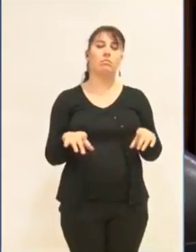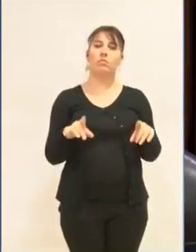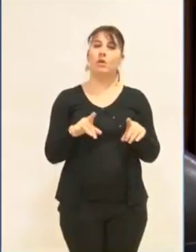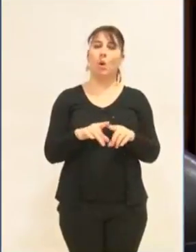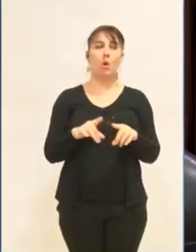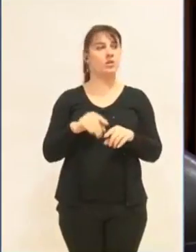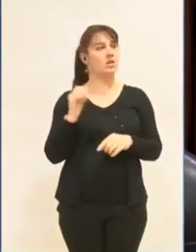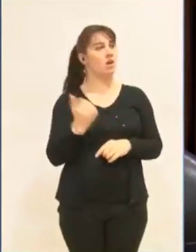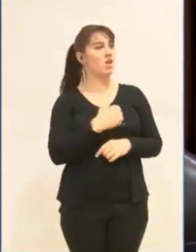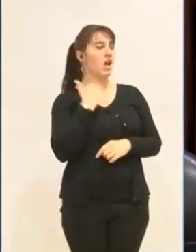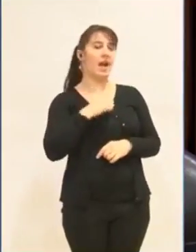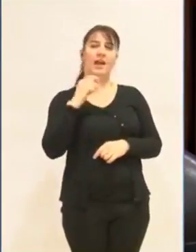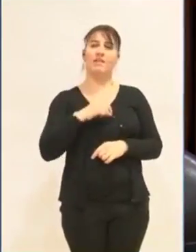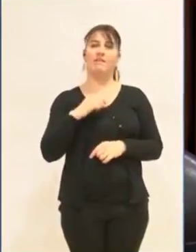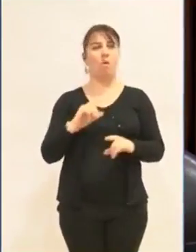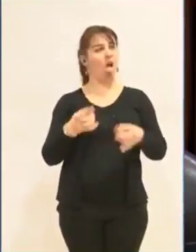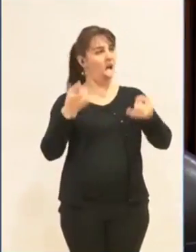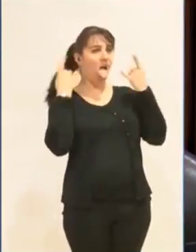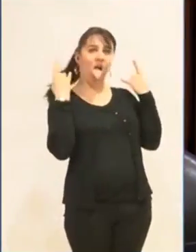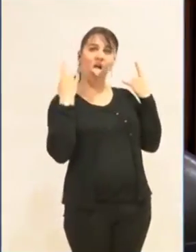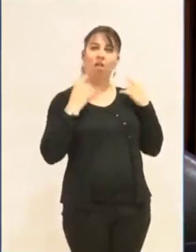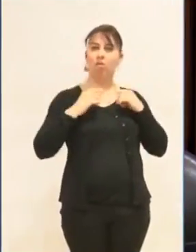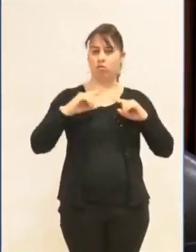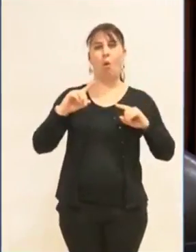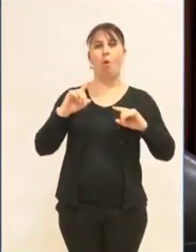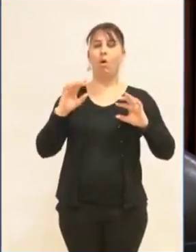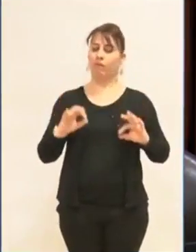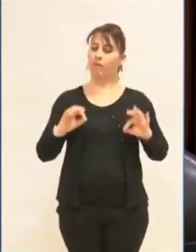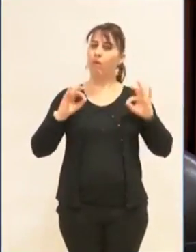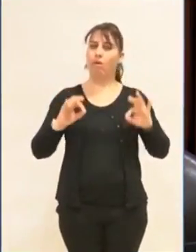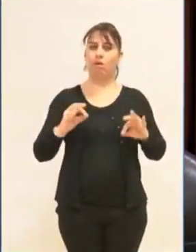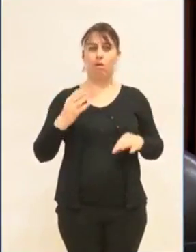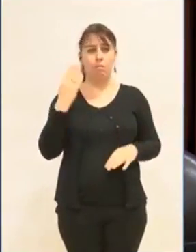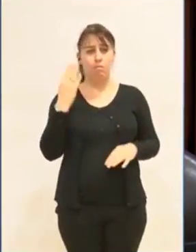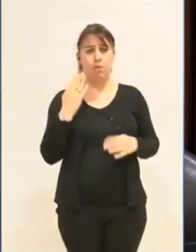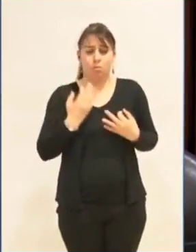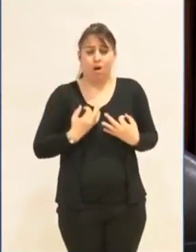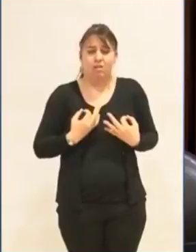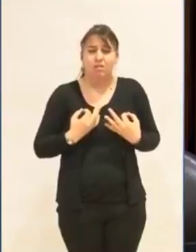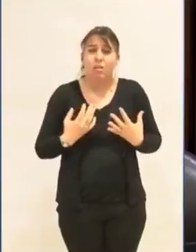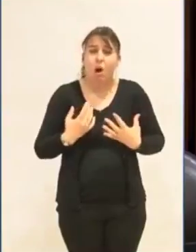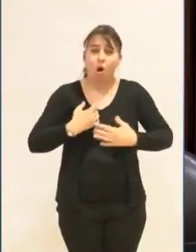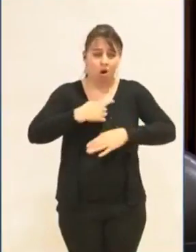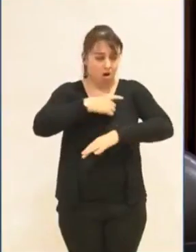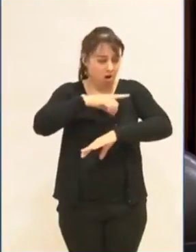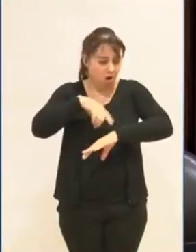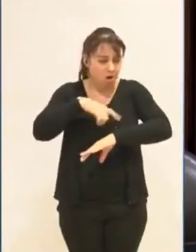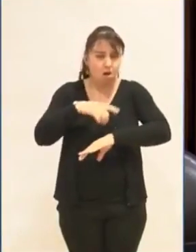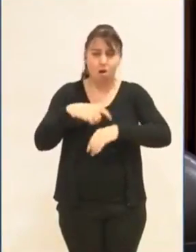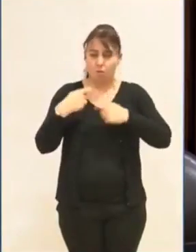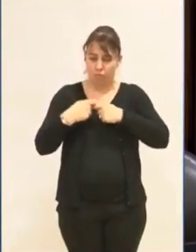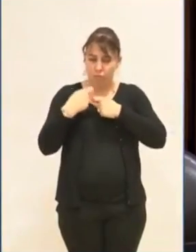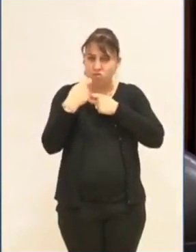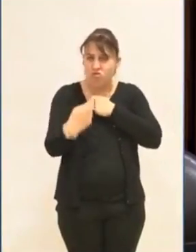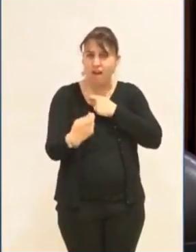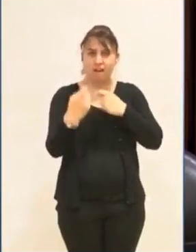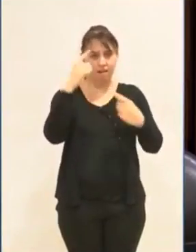tous ici quand nous voyons les échelles de temps qui sont nécessaires pour mener ces